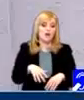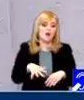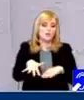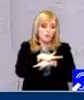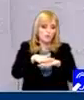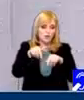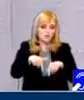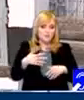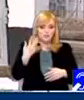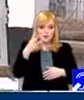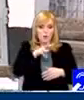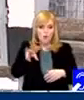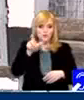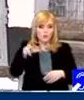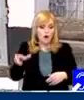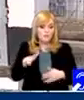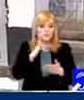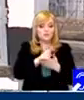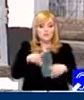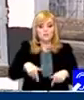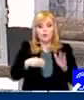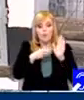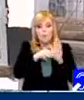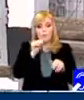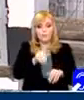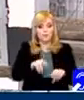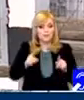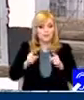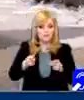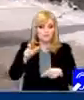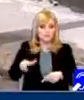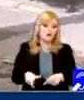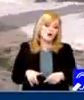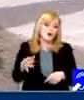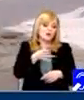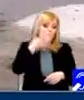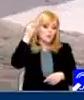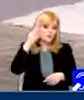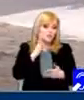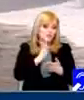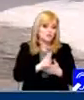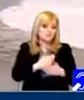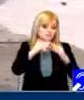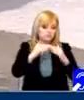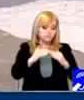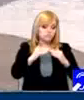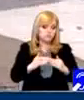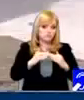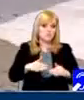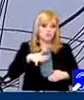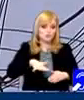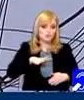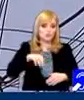la o populație de aproape 3 milioane de oameni, sunt peste 8.000 de deținuți. La acest capitol, Republica Moldova este devansată doar de